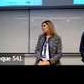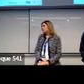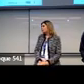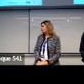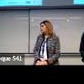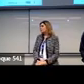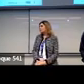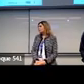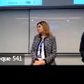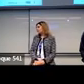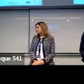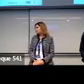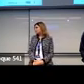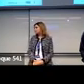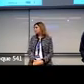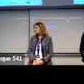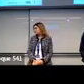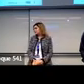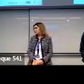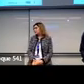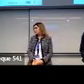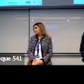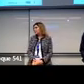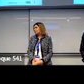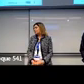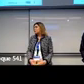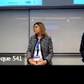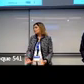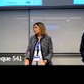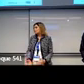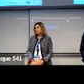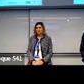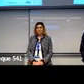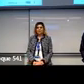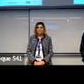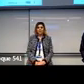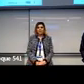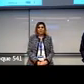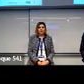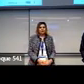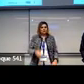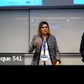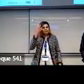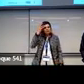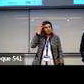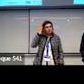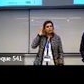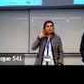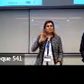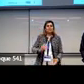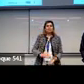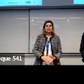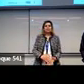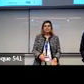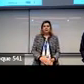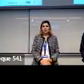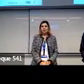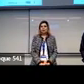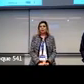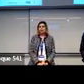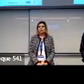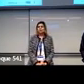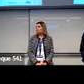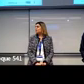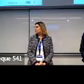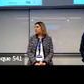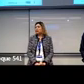mais on ne trouve aucune ressource libre d'Excel. Aussi, sur le site